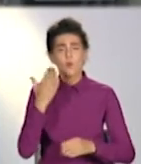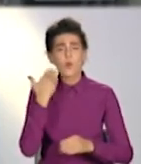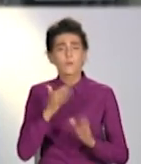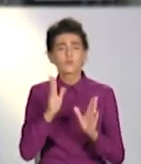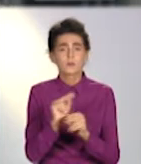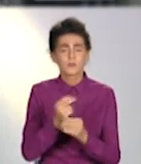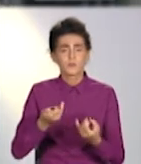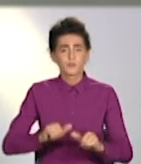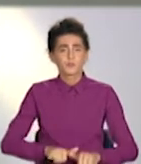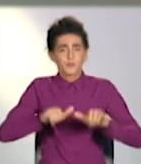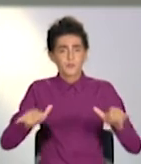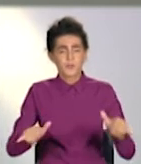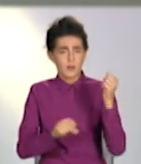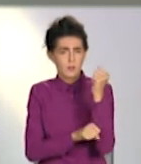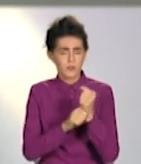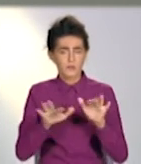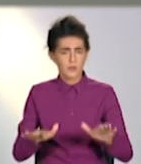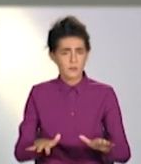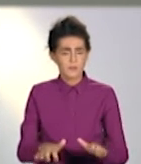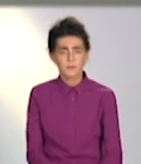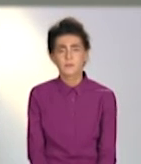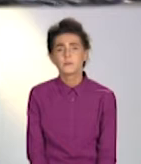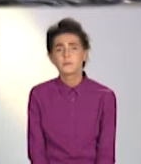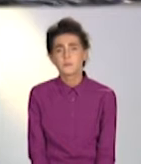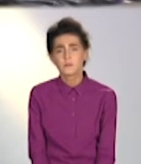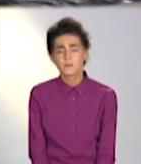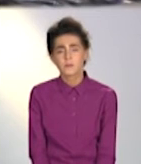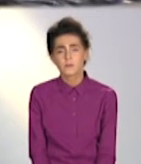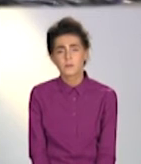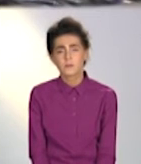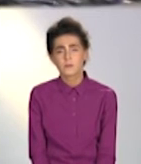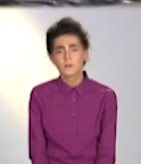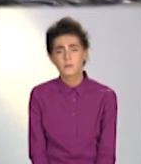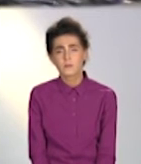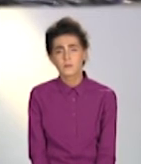також расширить штат. Валентина Чурикова, Артем Карабецкий, телеканал «Донбасс».